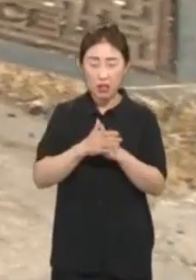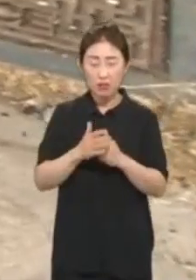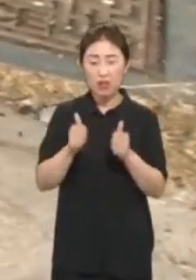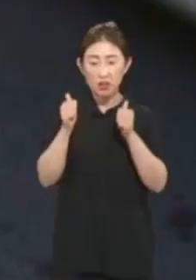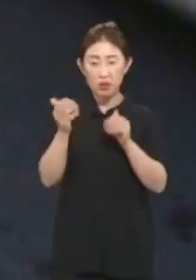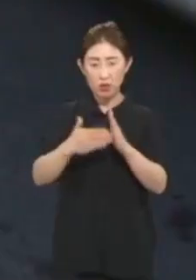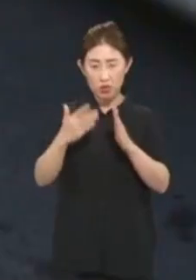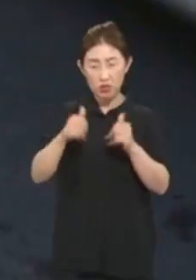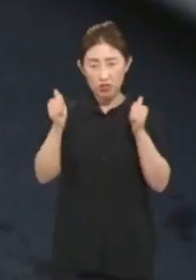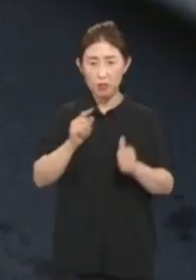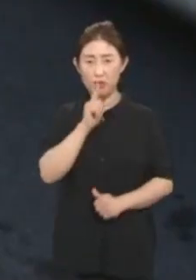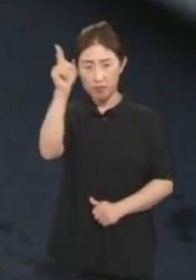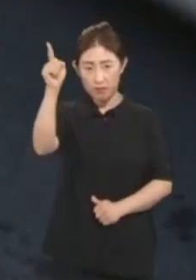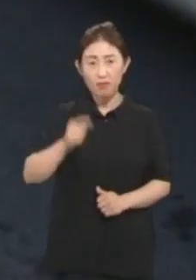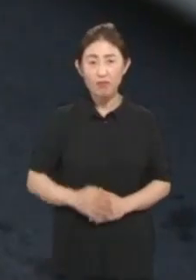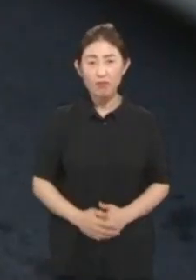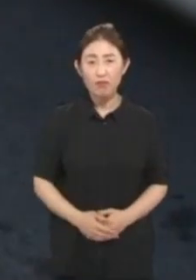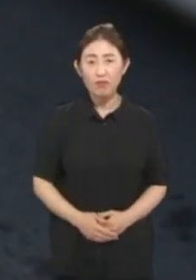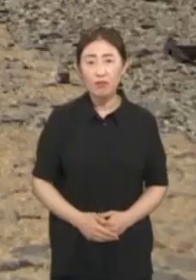설명했습니다